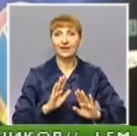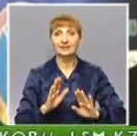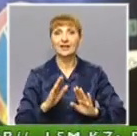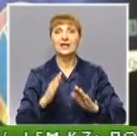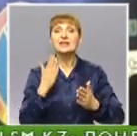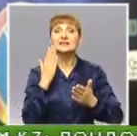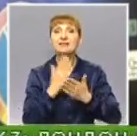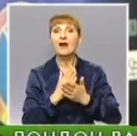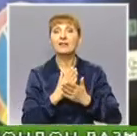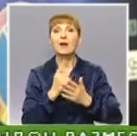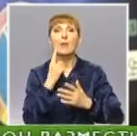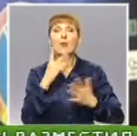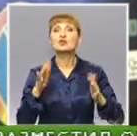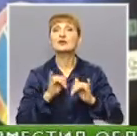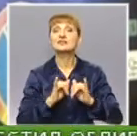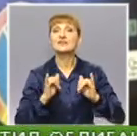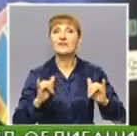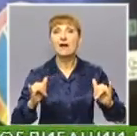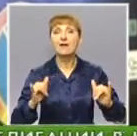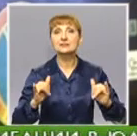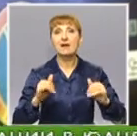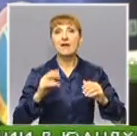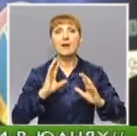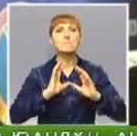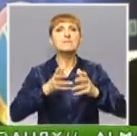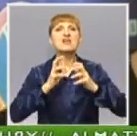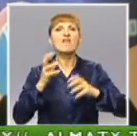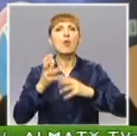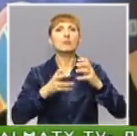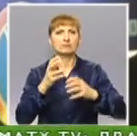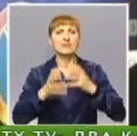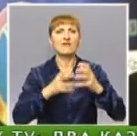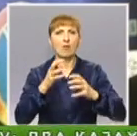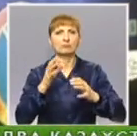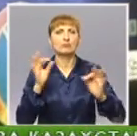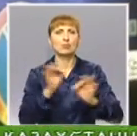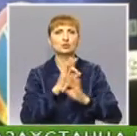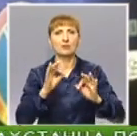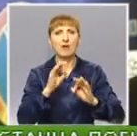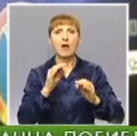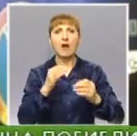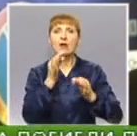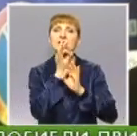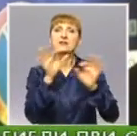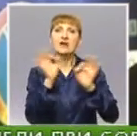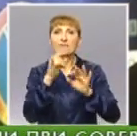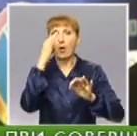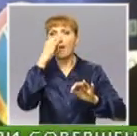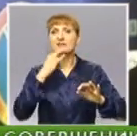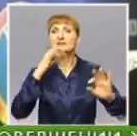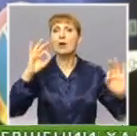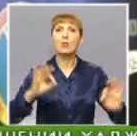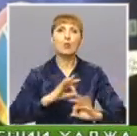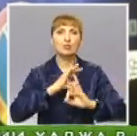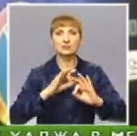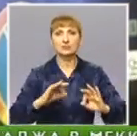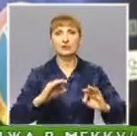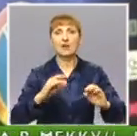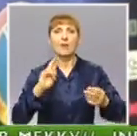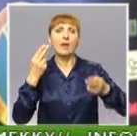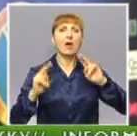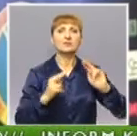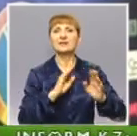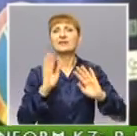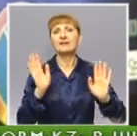как-то стал больше развиваться, ближе к, там, стал к мировой музыке, уже действительно показывать параказахскую музыку уже с другой стороны. Не вот этот «Почем мы пляшем» там,